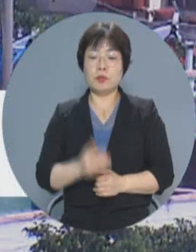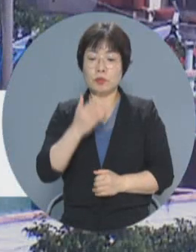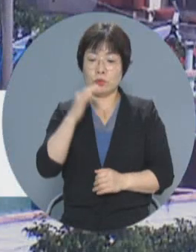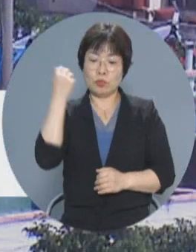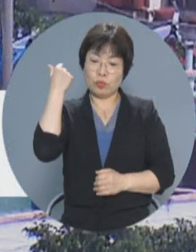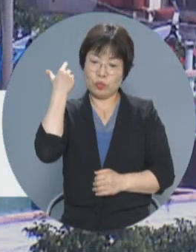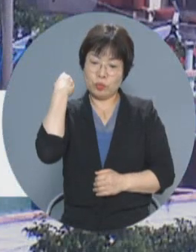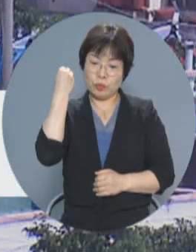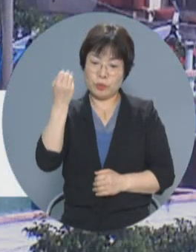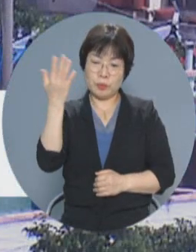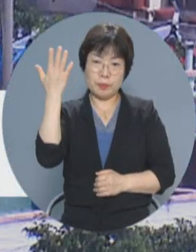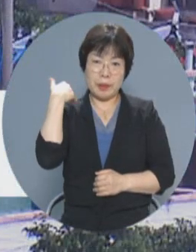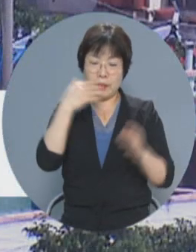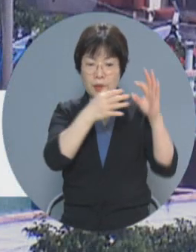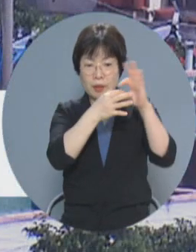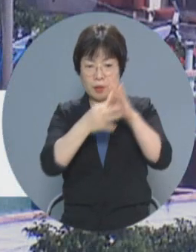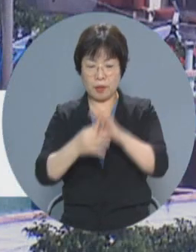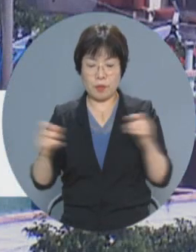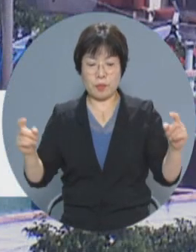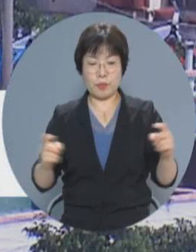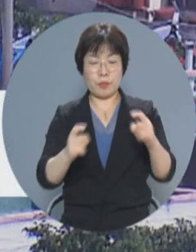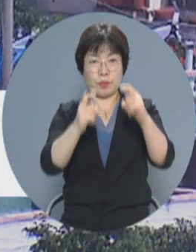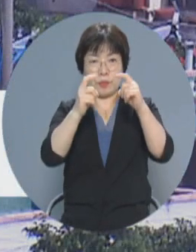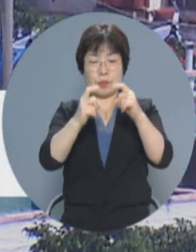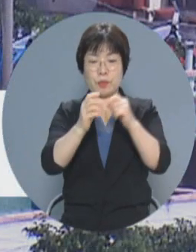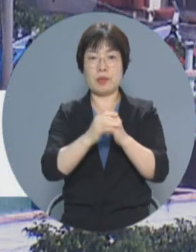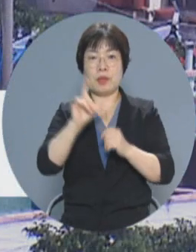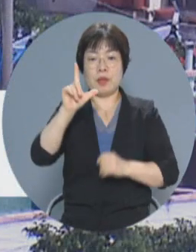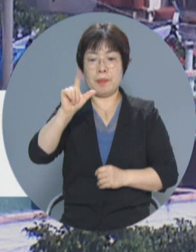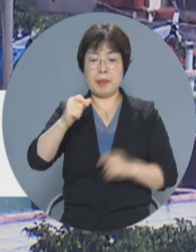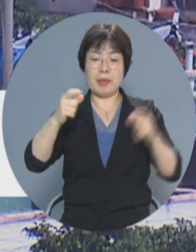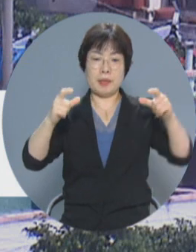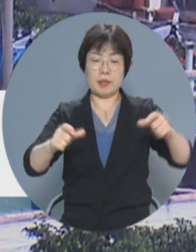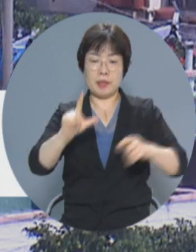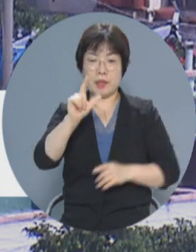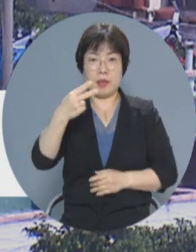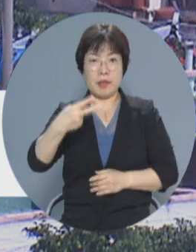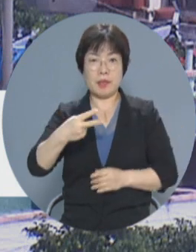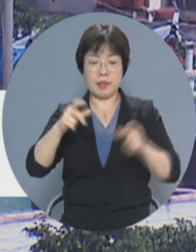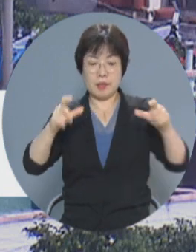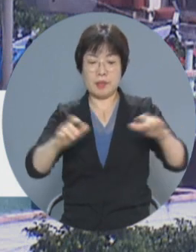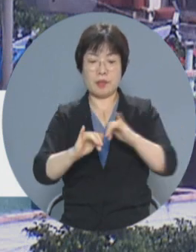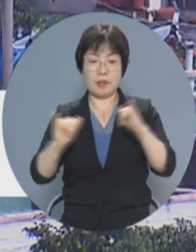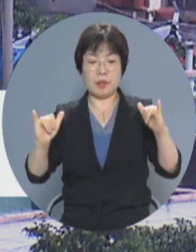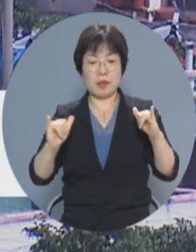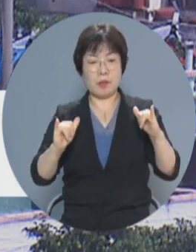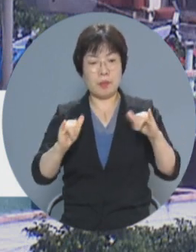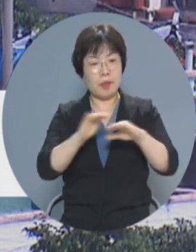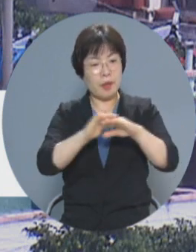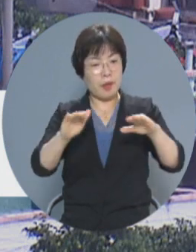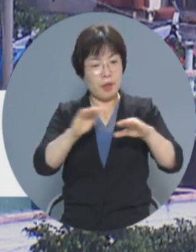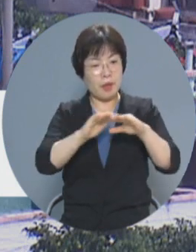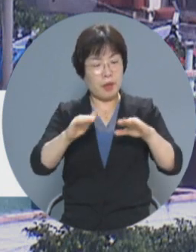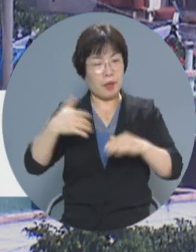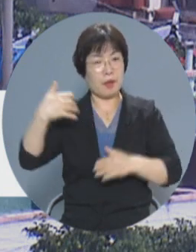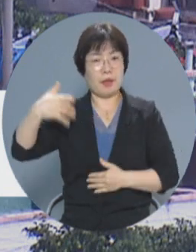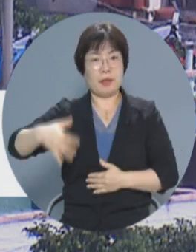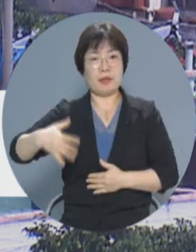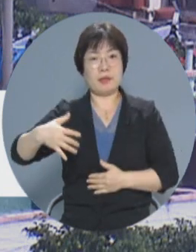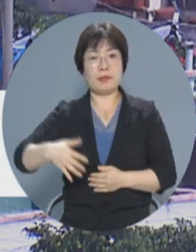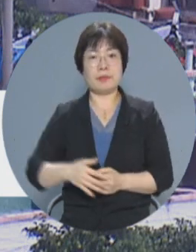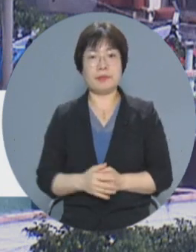수년 전 시작된 여수 만흥지구 택지개발 사업을 둘러싼 LH와 주민들의 갈등이 봉합될 기미를 보이지 않고